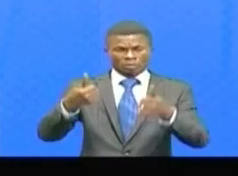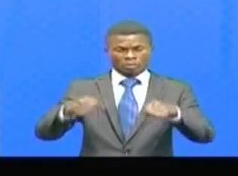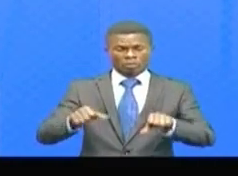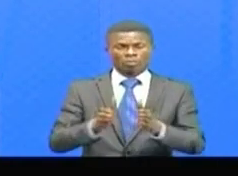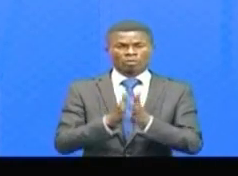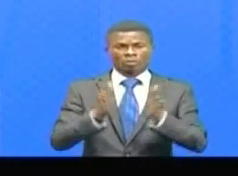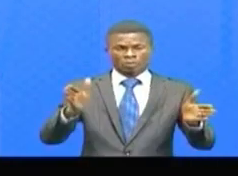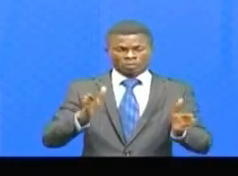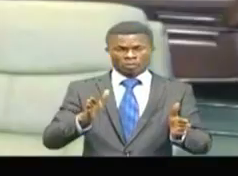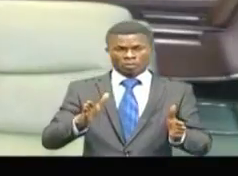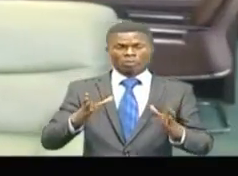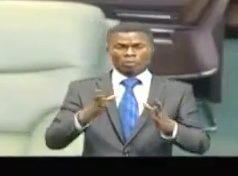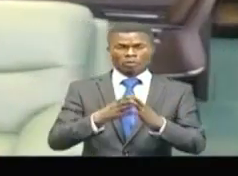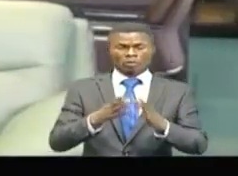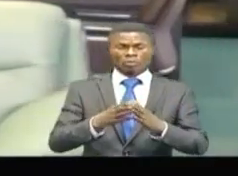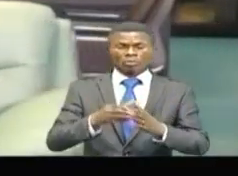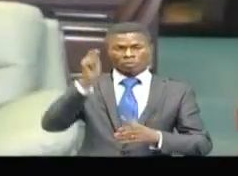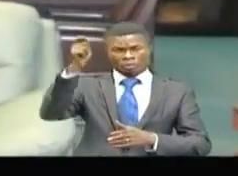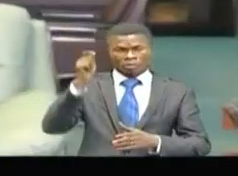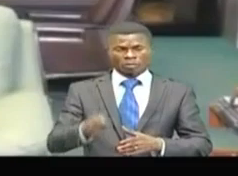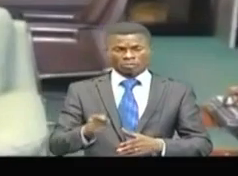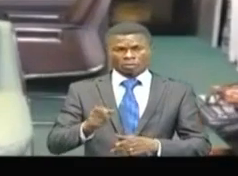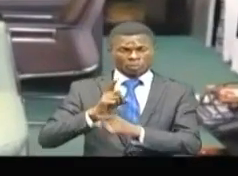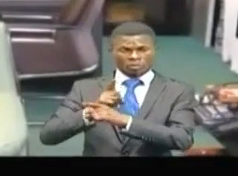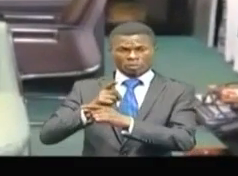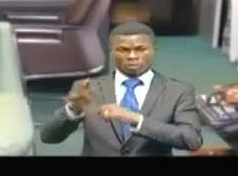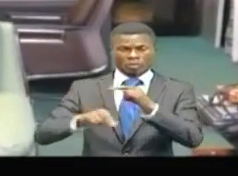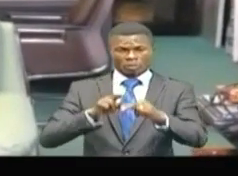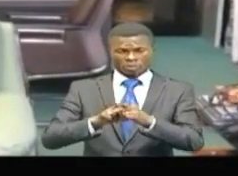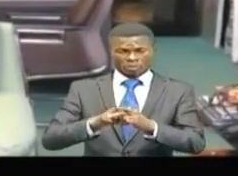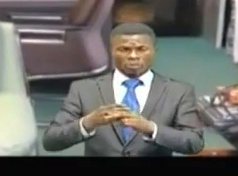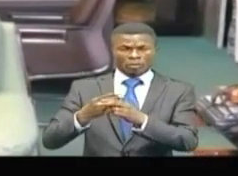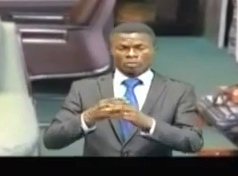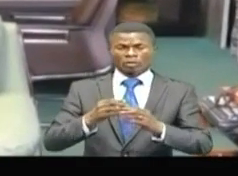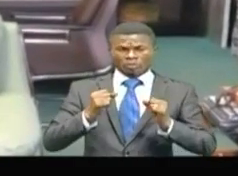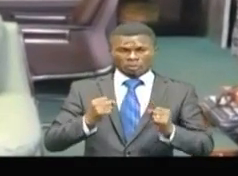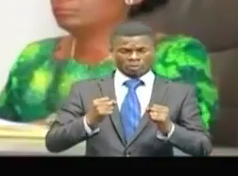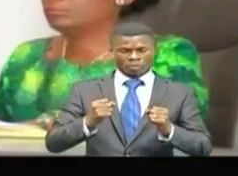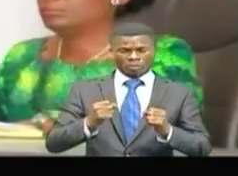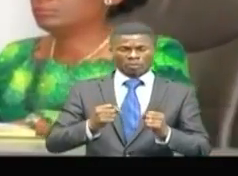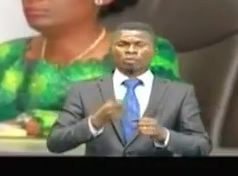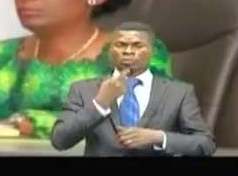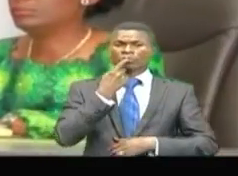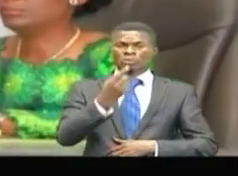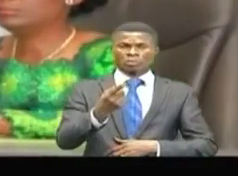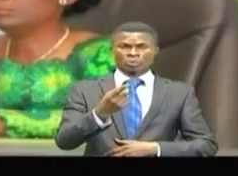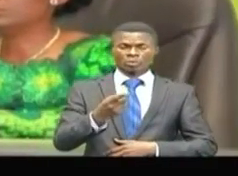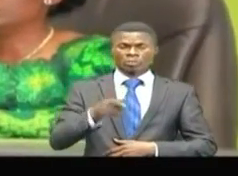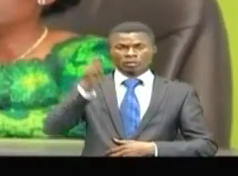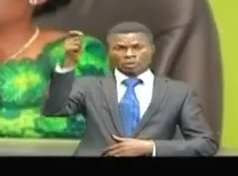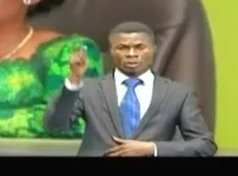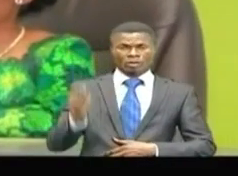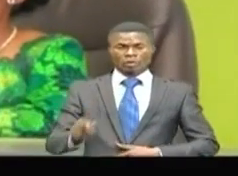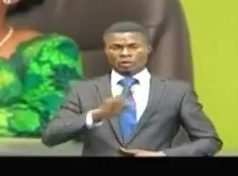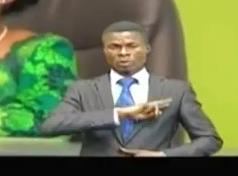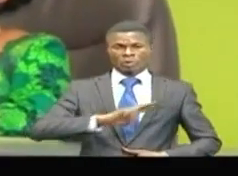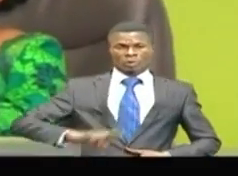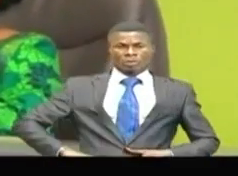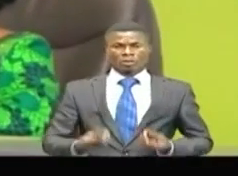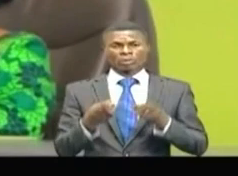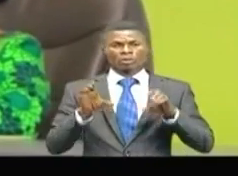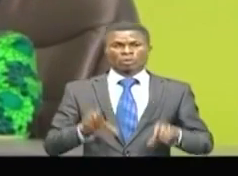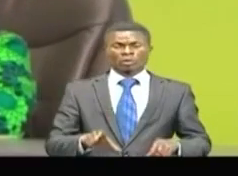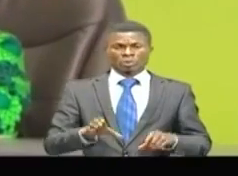globalement sous contrôle des forces de défense et de sécurité. Il a indiqué que les forces armées de la République démocratique du